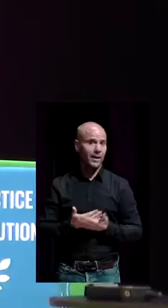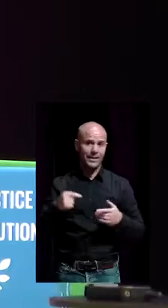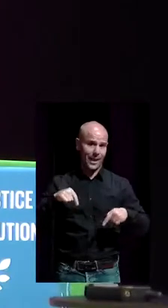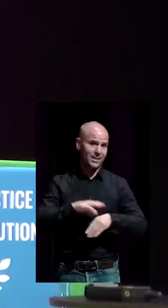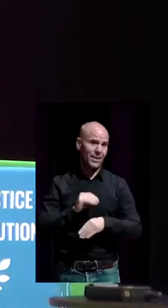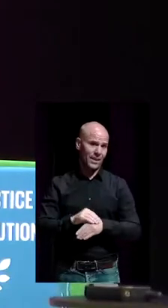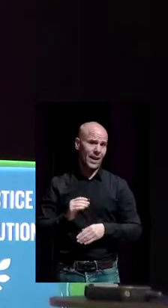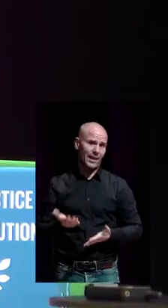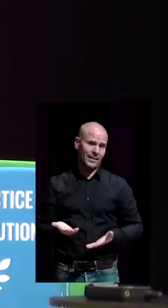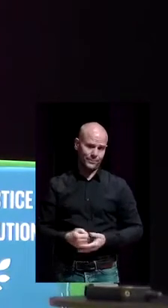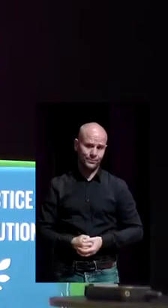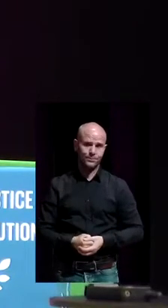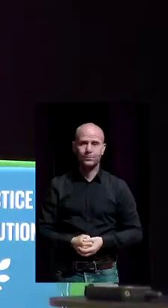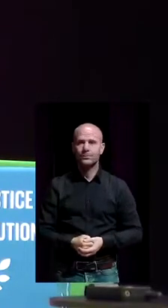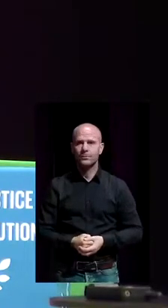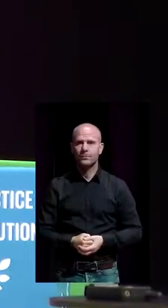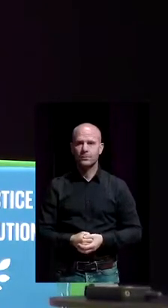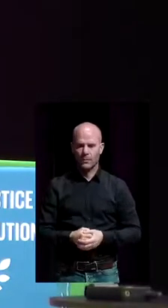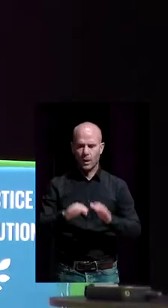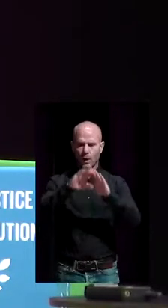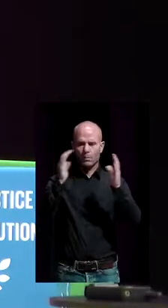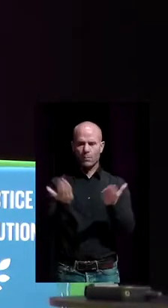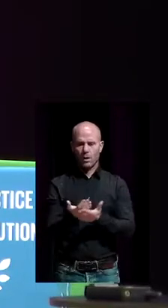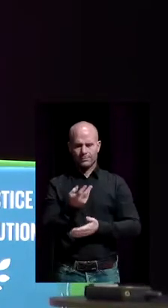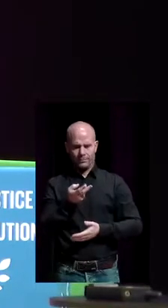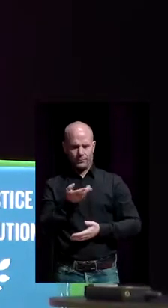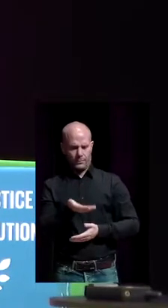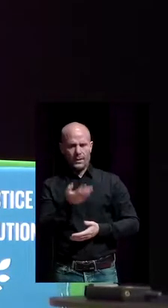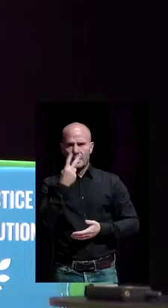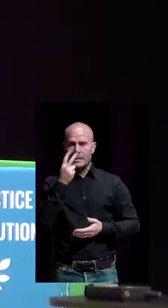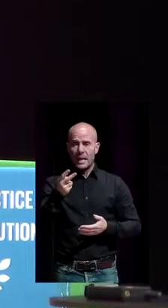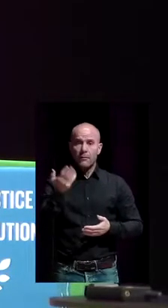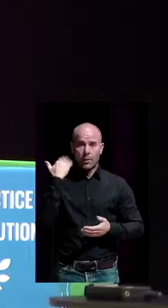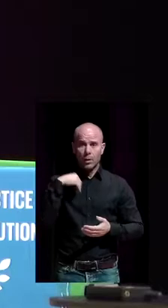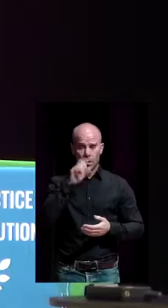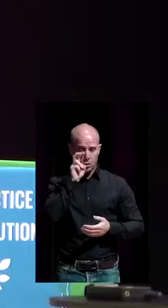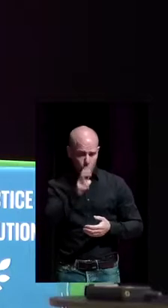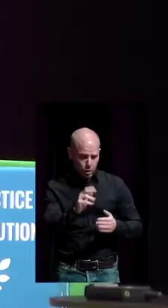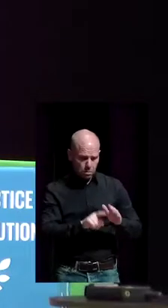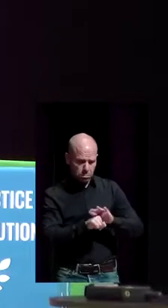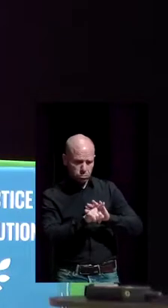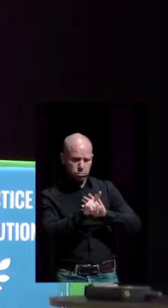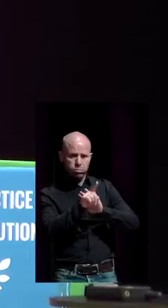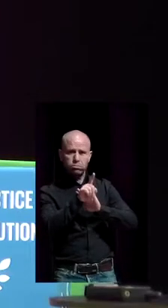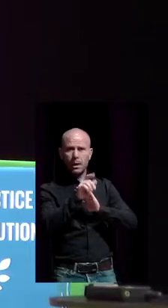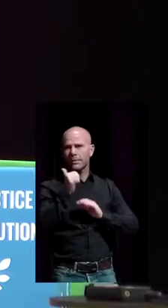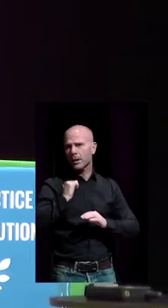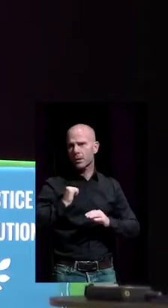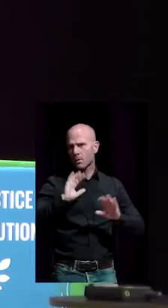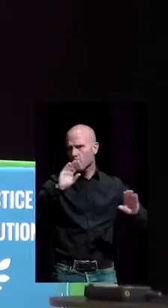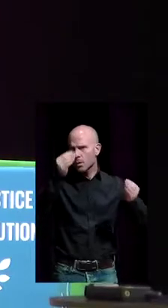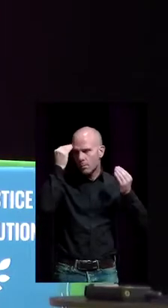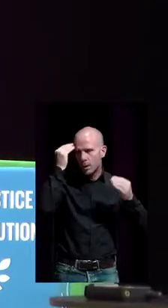Sverige. Globalt ser vi nu hur tidigare positiva signaler och framgångar inom tillgång på